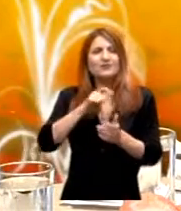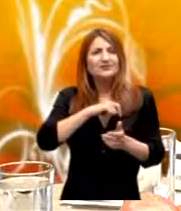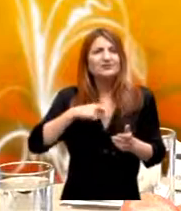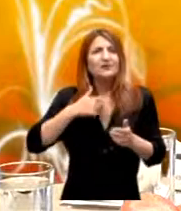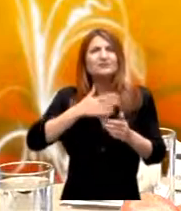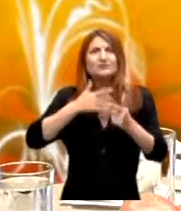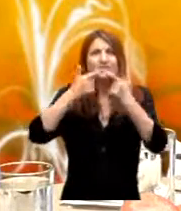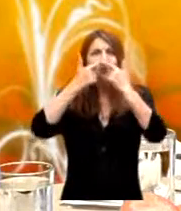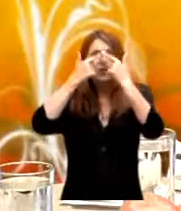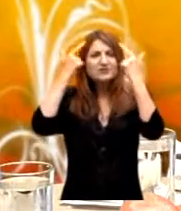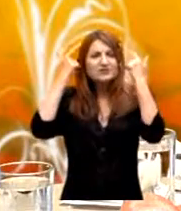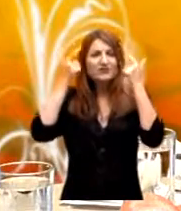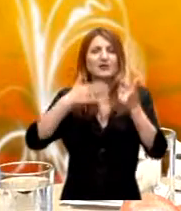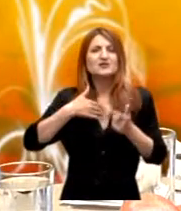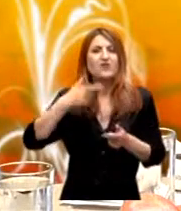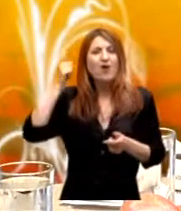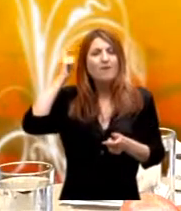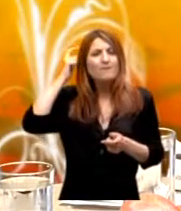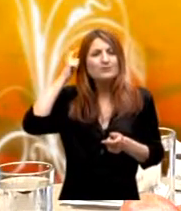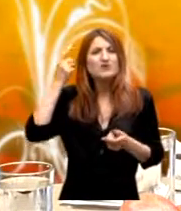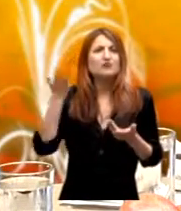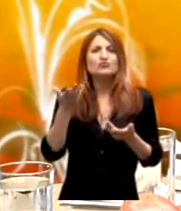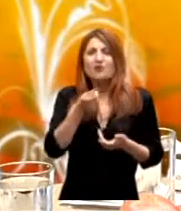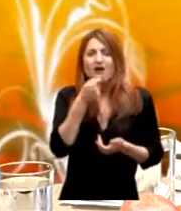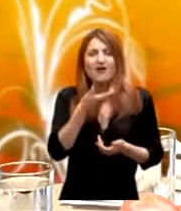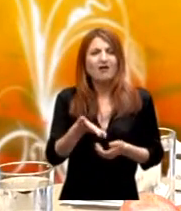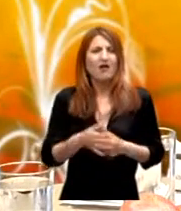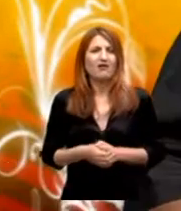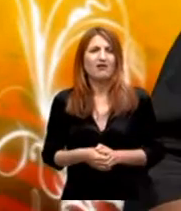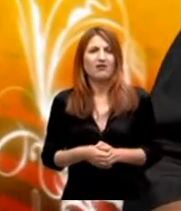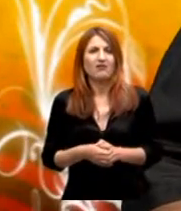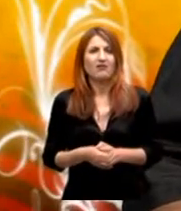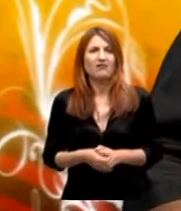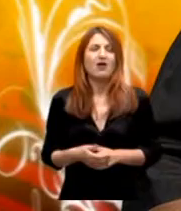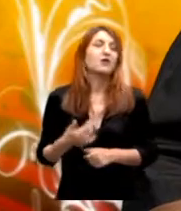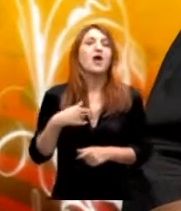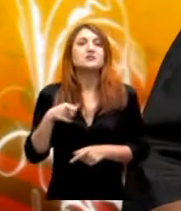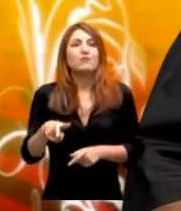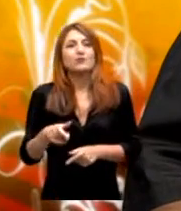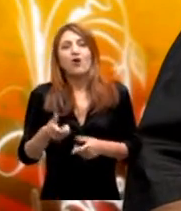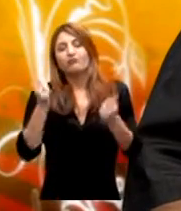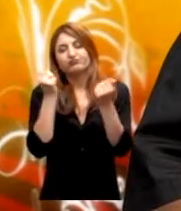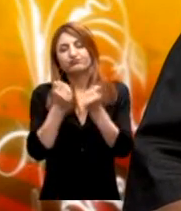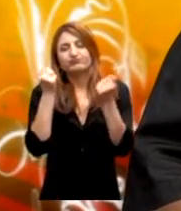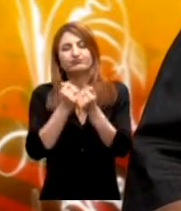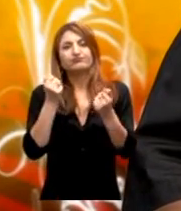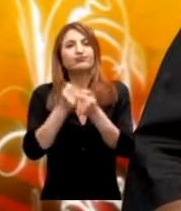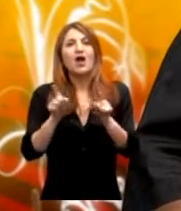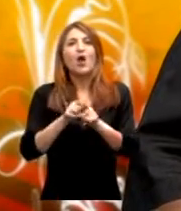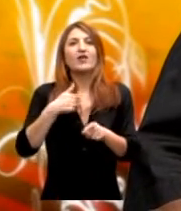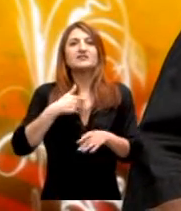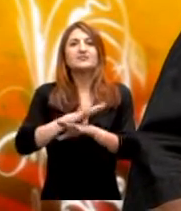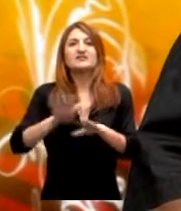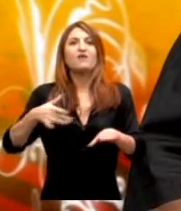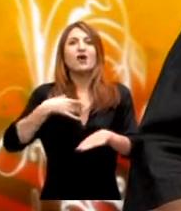svoju hranu u svom mentalnom sklopu? Pa čujte, ja sam doktorirao unos hrane u svoj organizam. To ja sve znam. Doktorirao